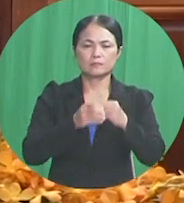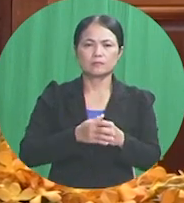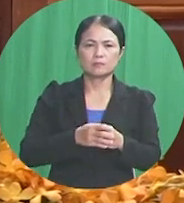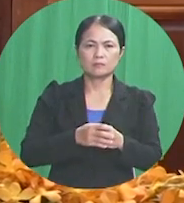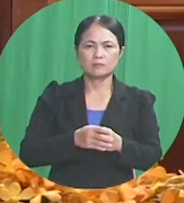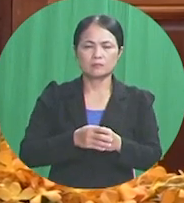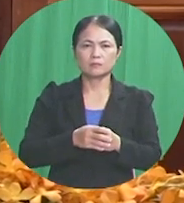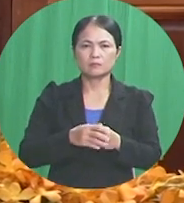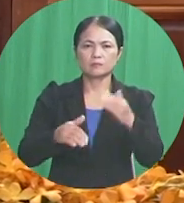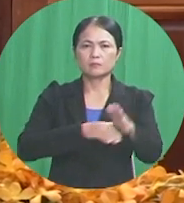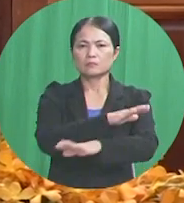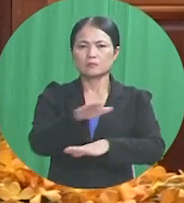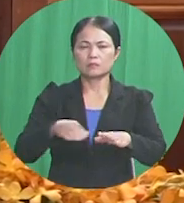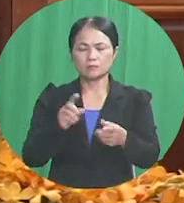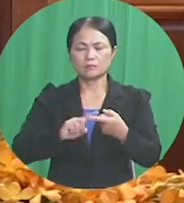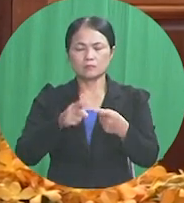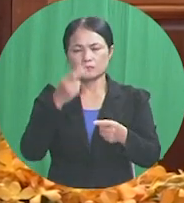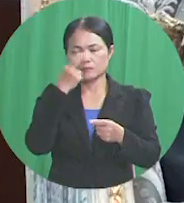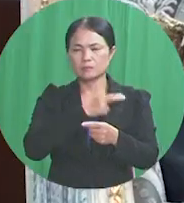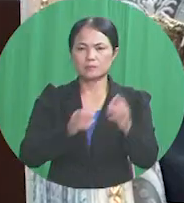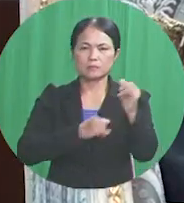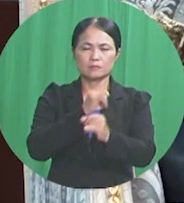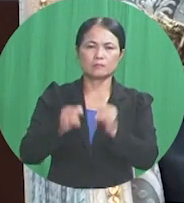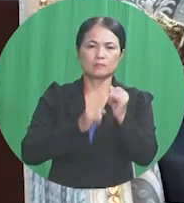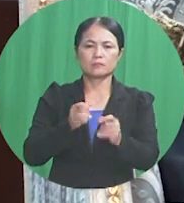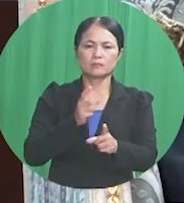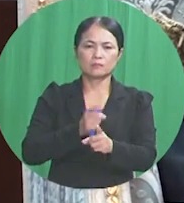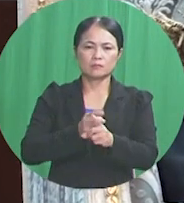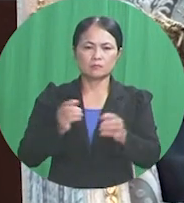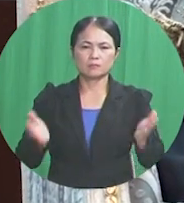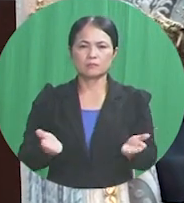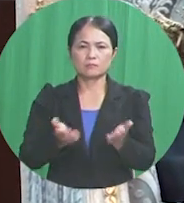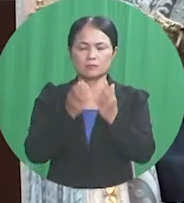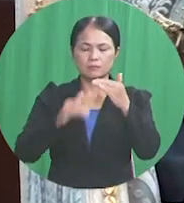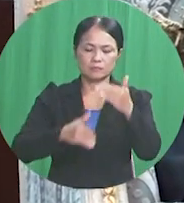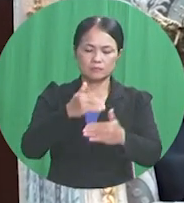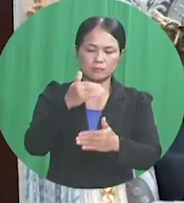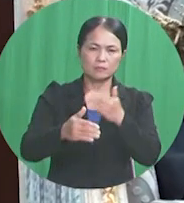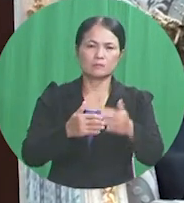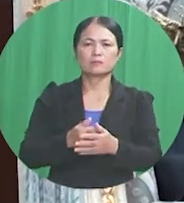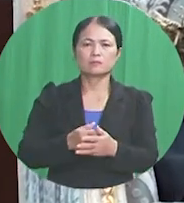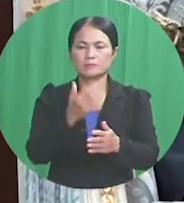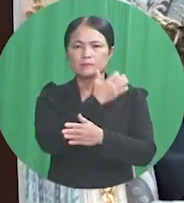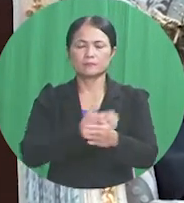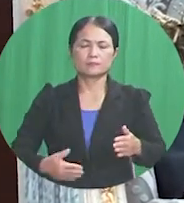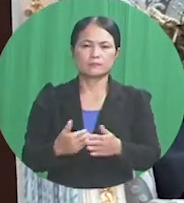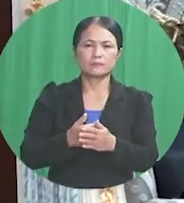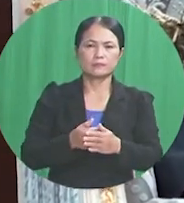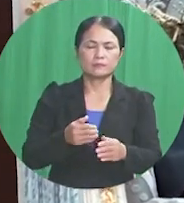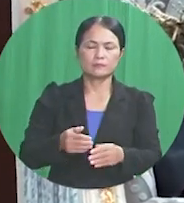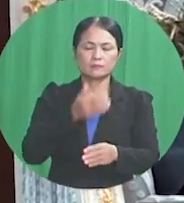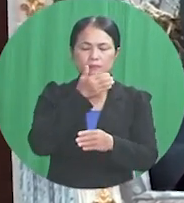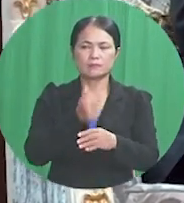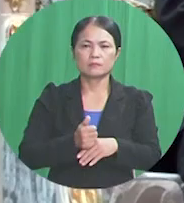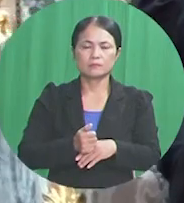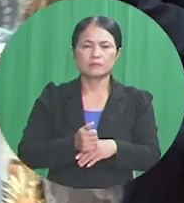ให้กระชานุพิบอรบอมเมดเวียดนามเลือชาอันตรจีดตรายบานเลือกัมพูชีบรรทออบรรทออสำนักอาเกะโมฮาปุญเยจักรัย